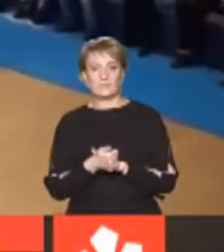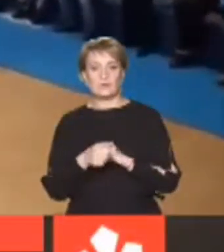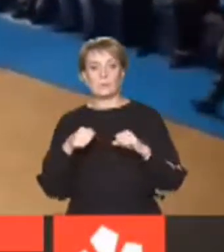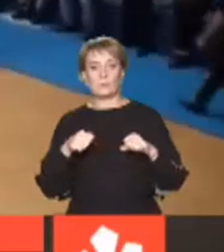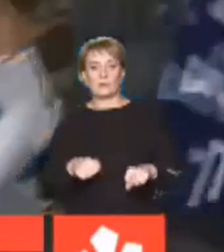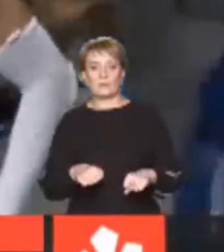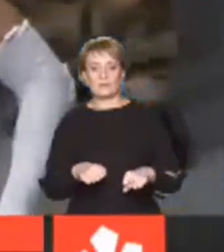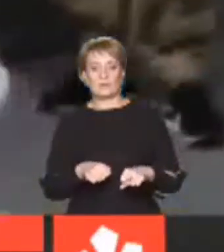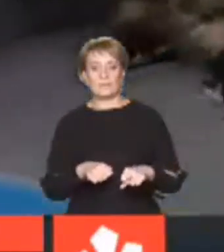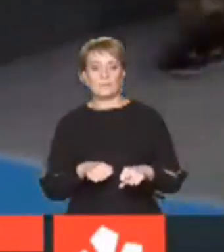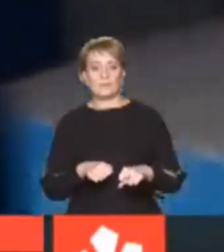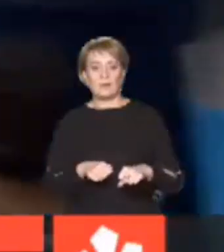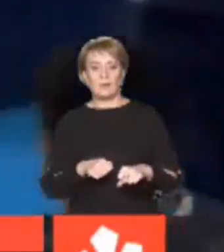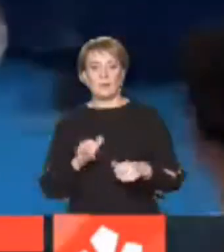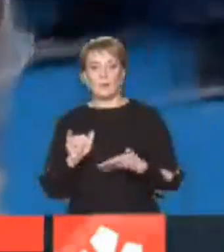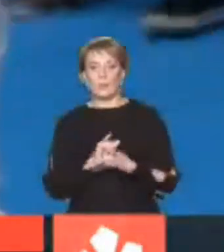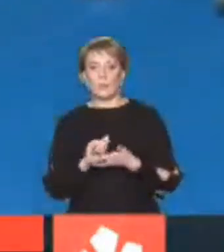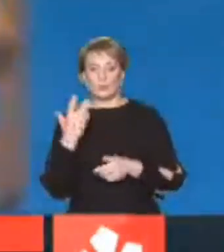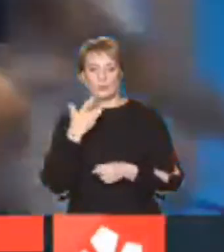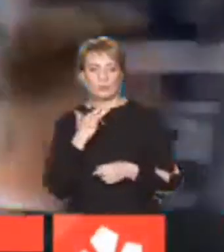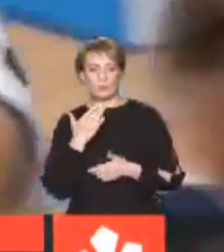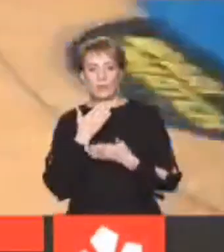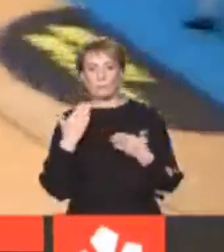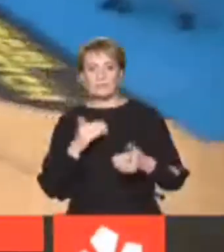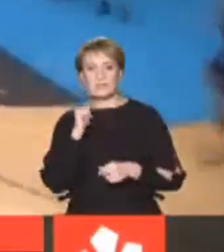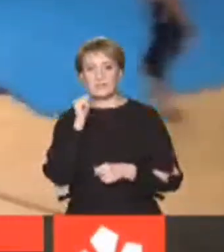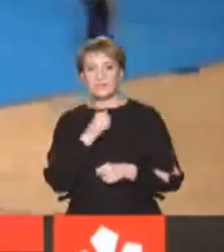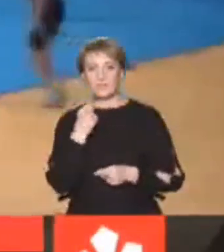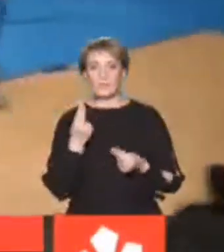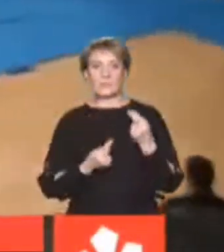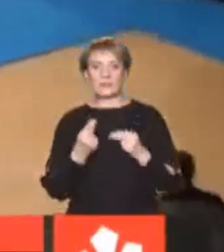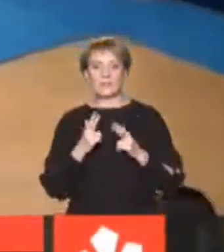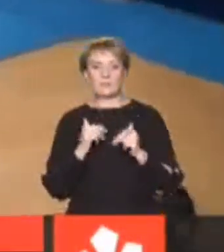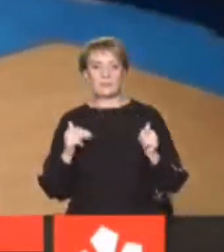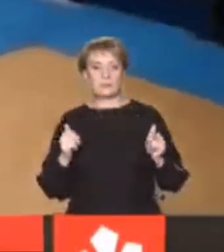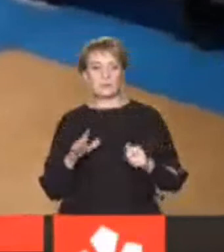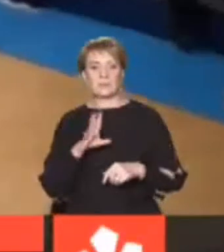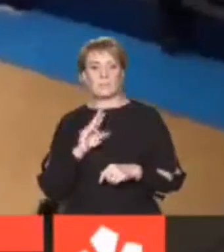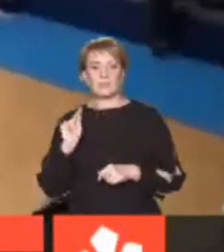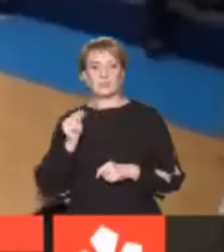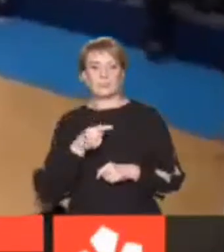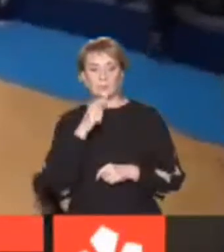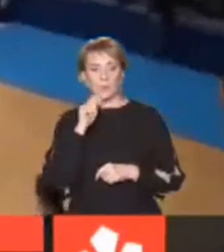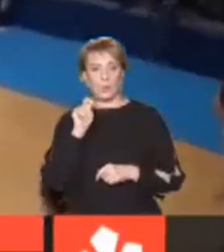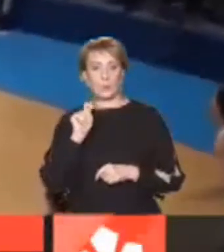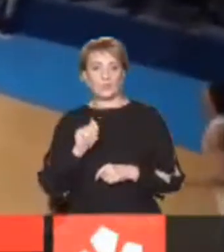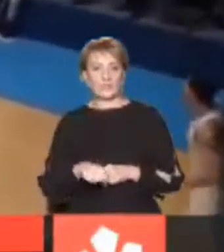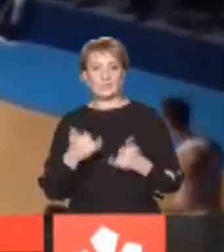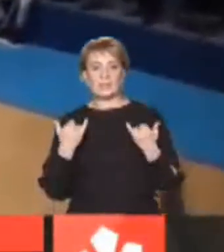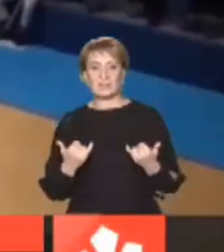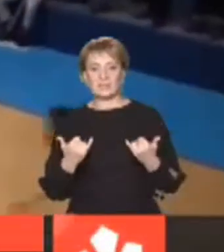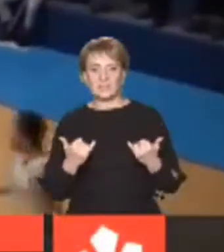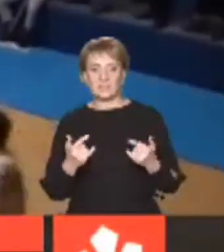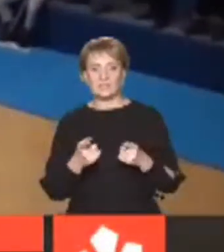на Санона у Нью-Йорка. Останні півтора роки Ісуф Санон грав у Дніпрі, став чемпіоном України. В нинішньому